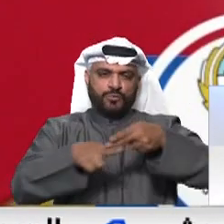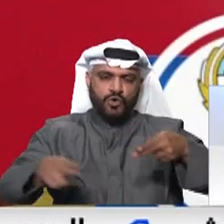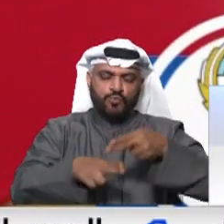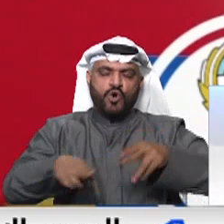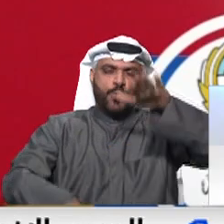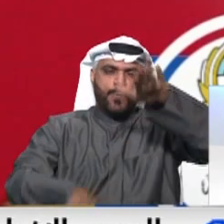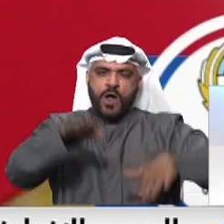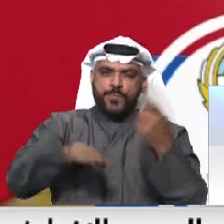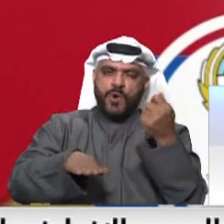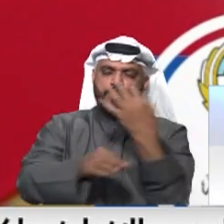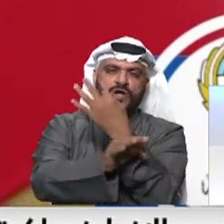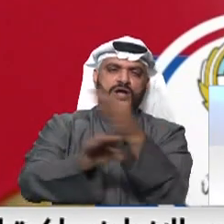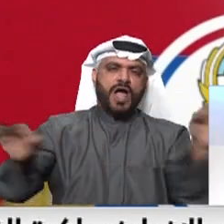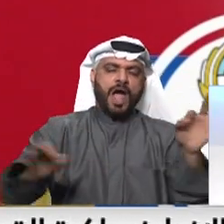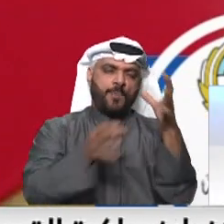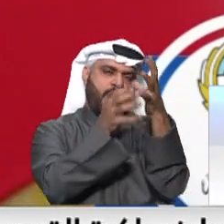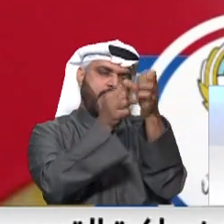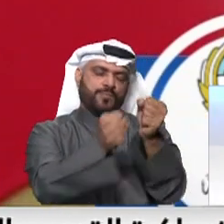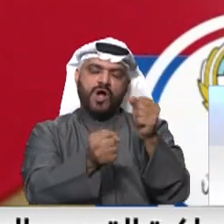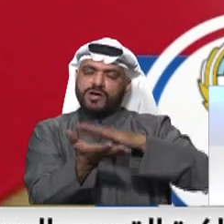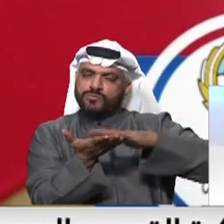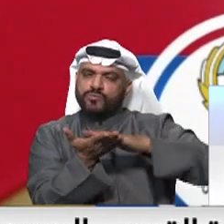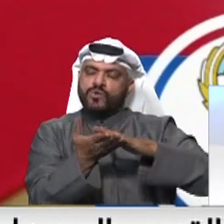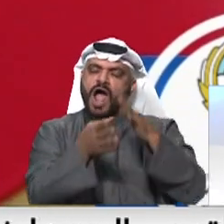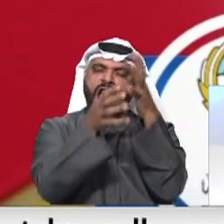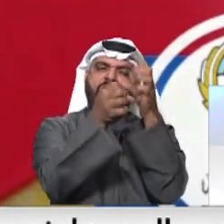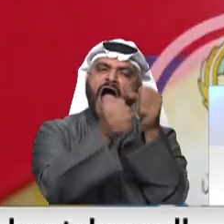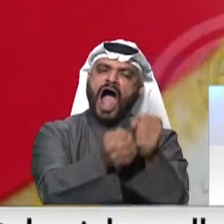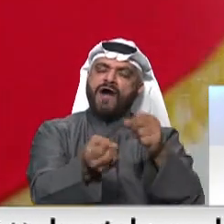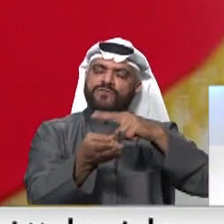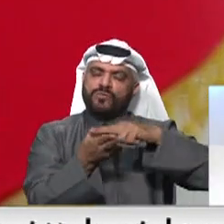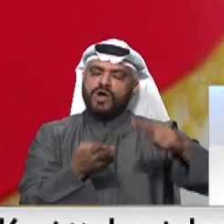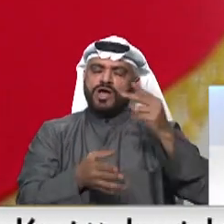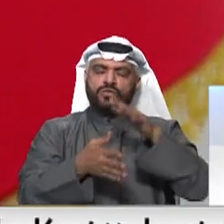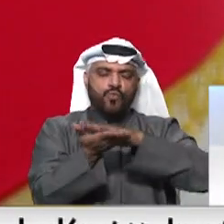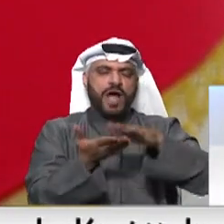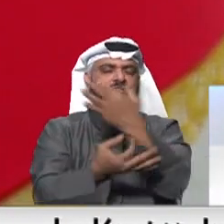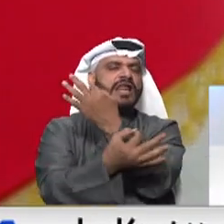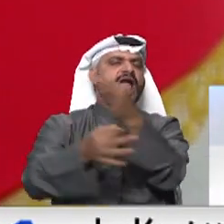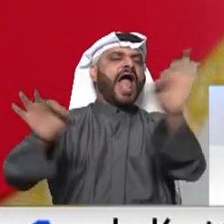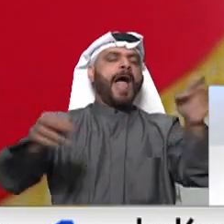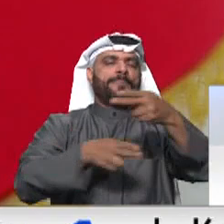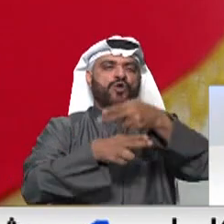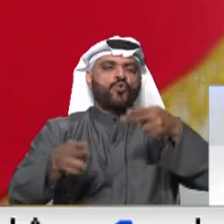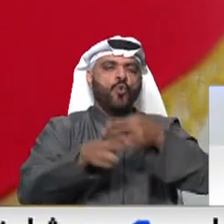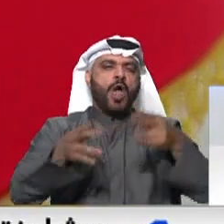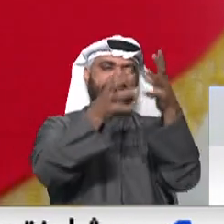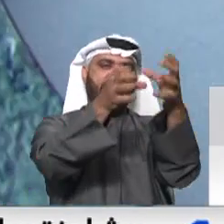وأمواله وأصون استقلال الوطن وسلامة أراضيه.